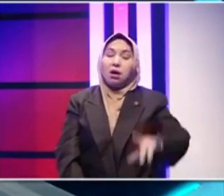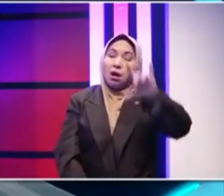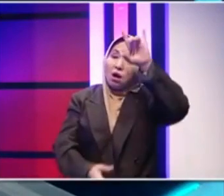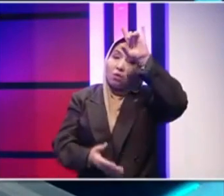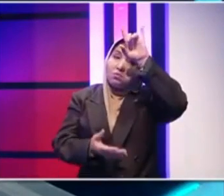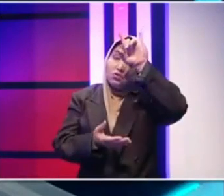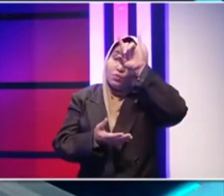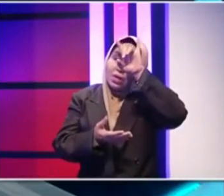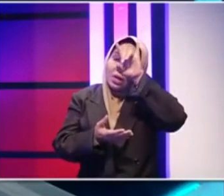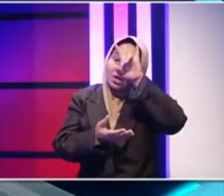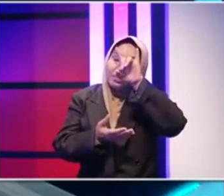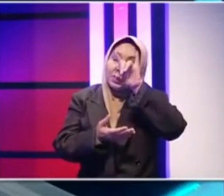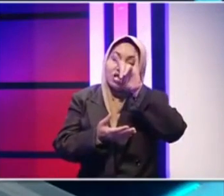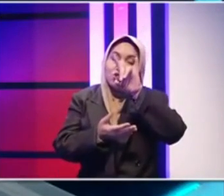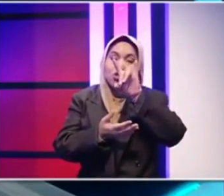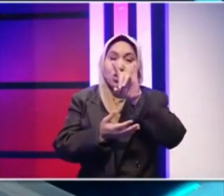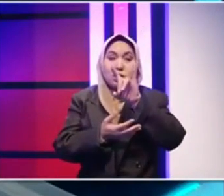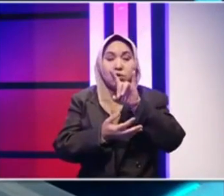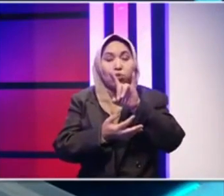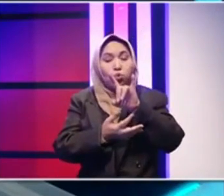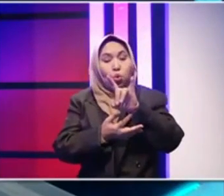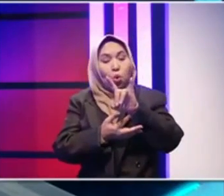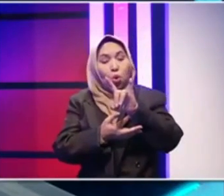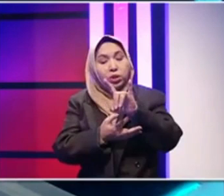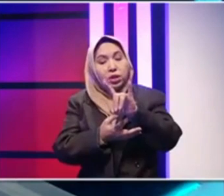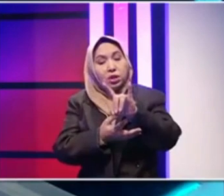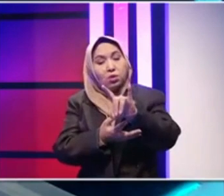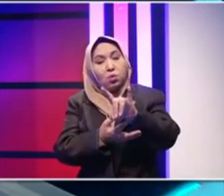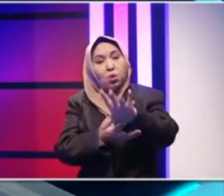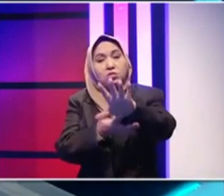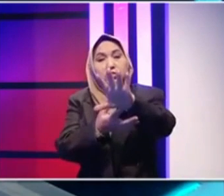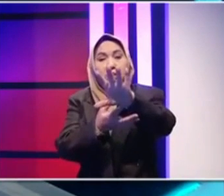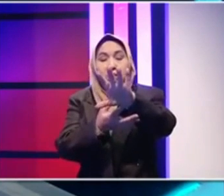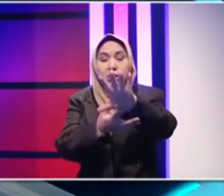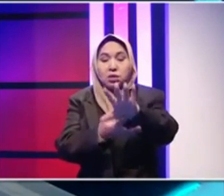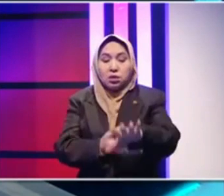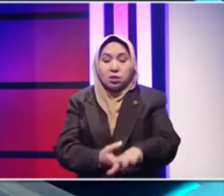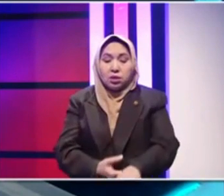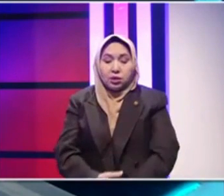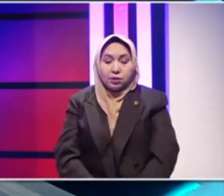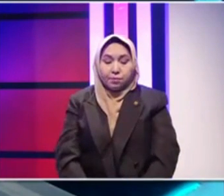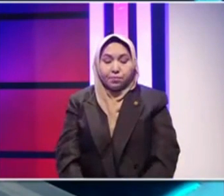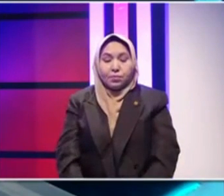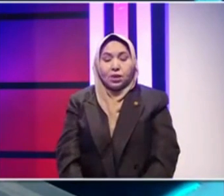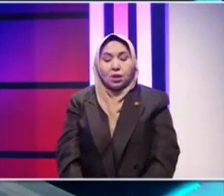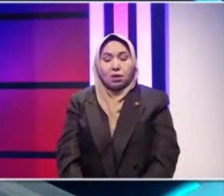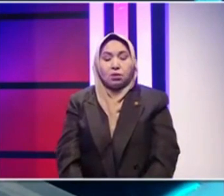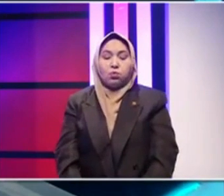أعوذ بالله من الشيطان الرجيم.